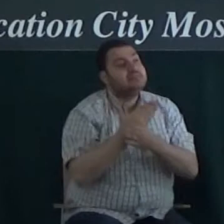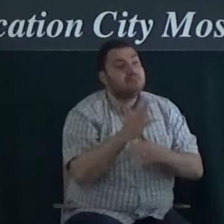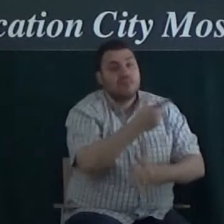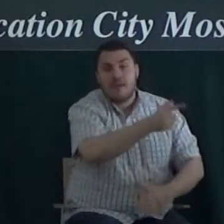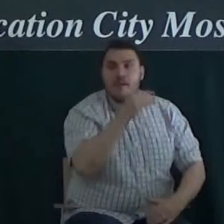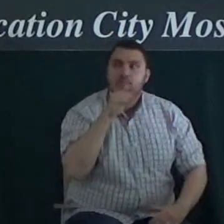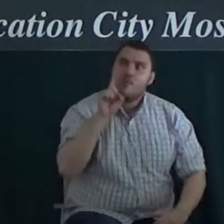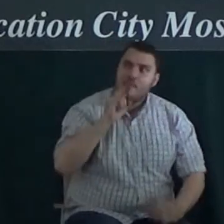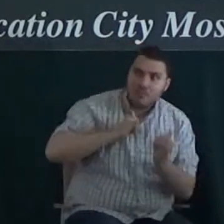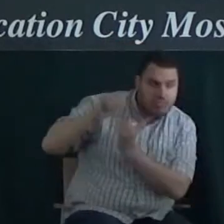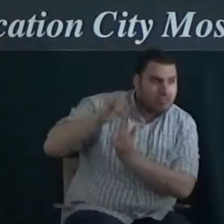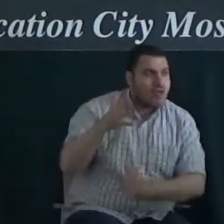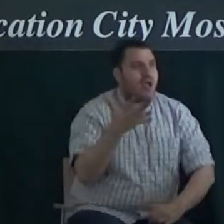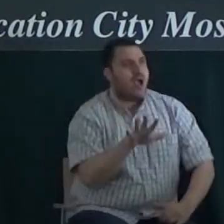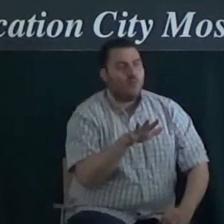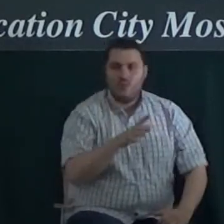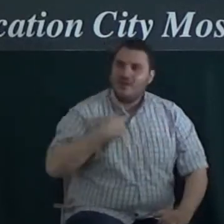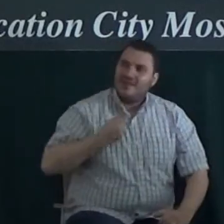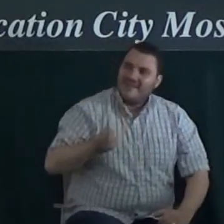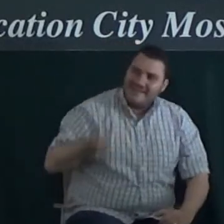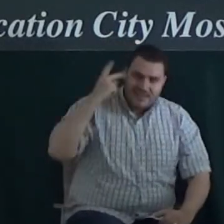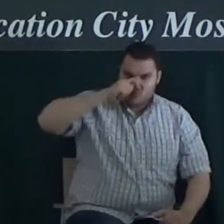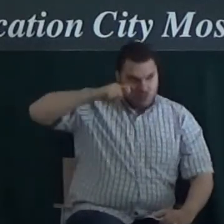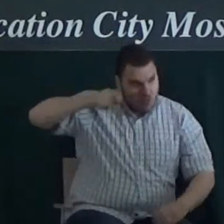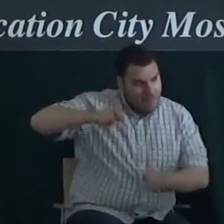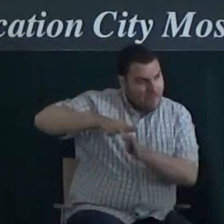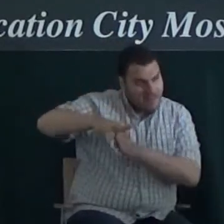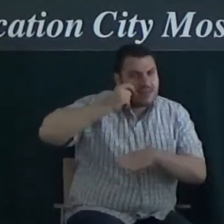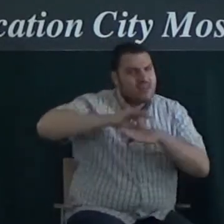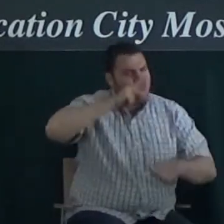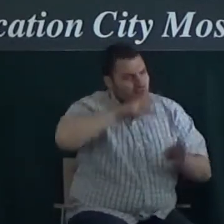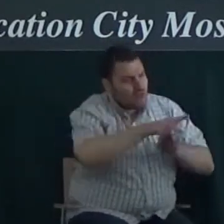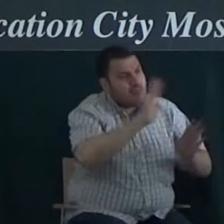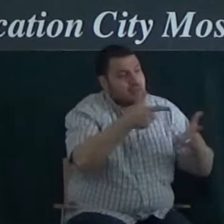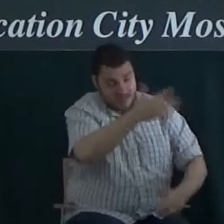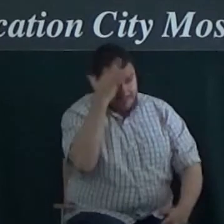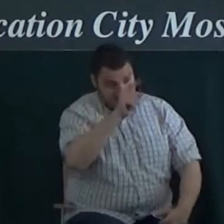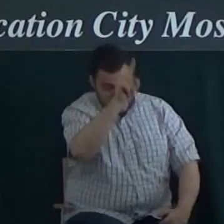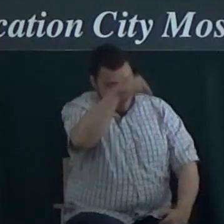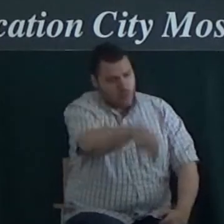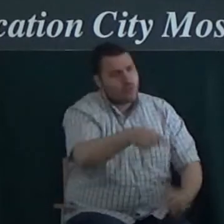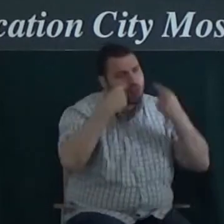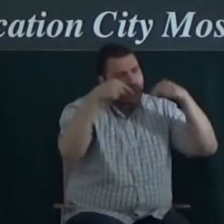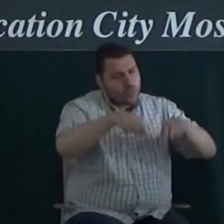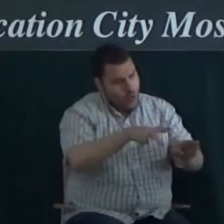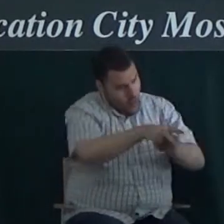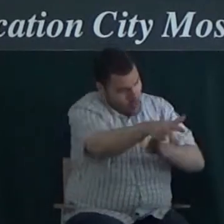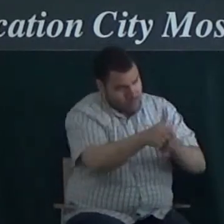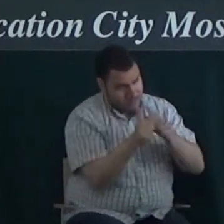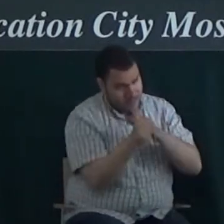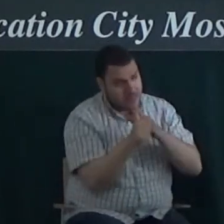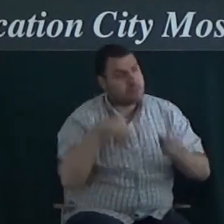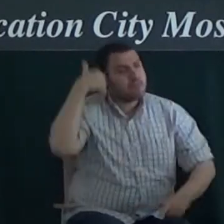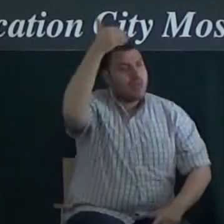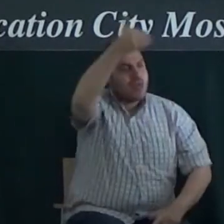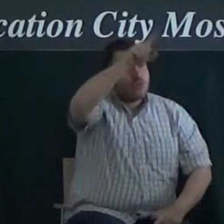فذلك أنه إذا عذب في الدنيا فلن يفلته ذلك أن يعذب أيضا في الآخرة لظلمه للناس،